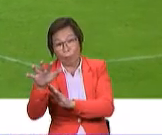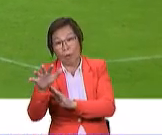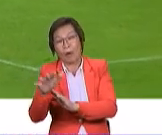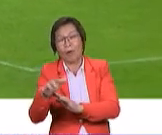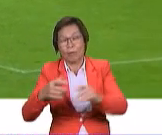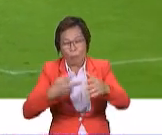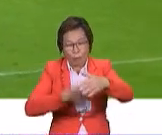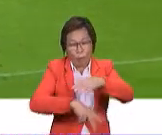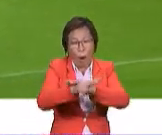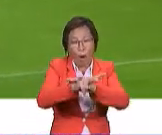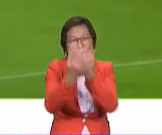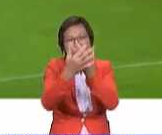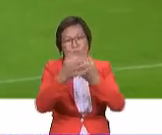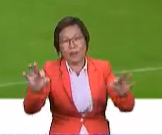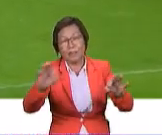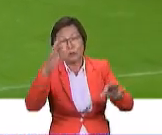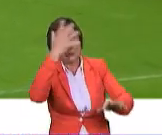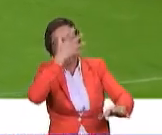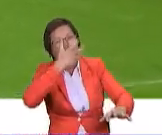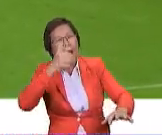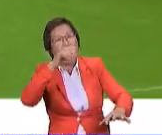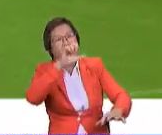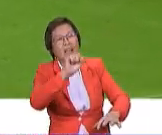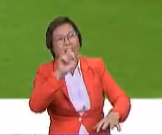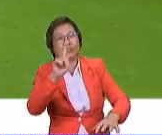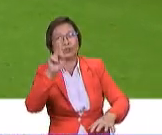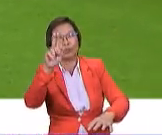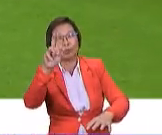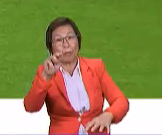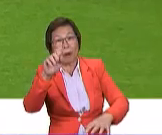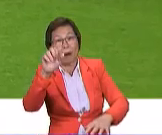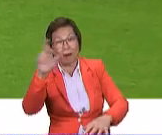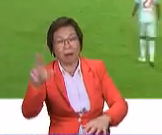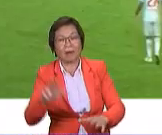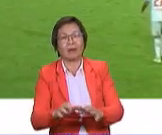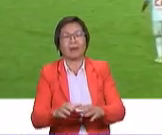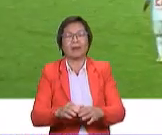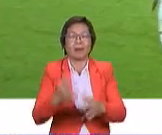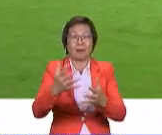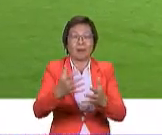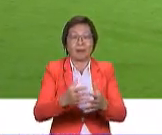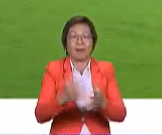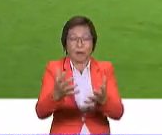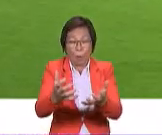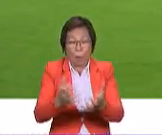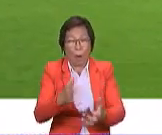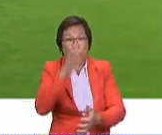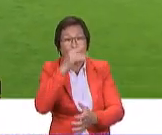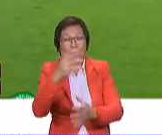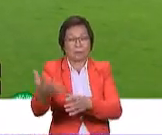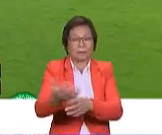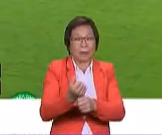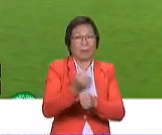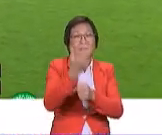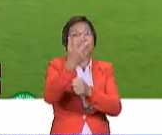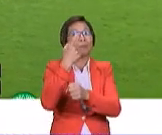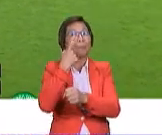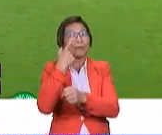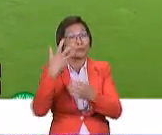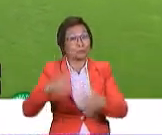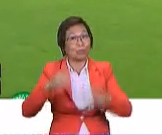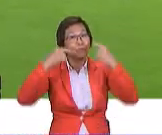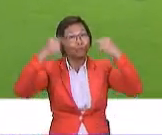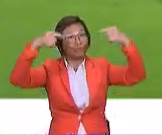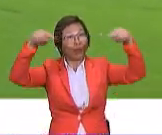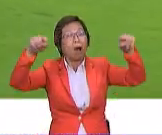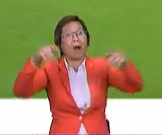nurusy Syifa kan Percuma cantik es kemarin hajat Squad Kijang hijau untuk mengutip tiga mata lihat hampir menjadi